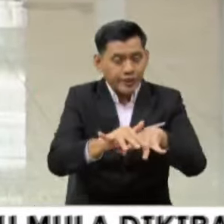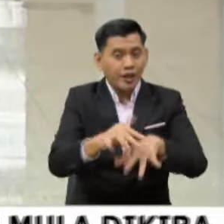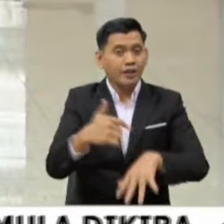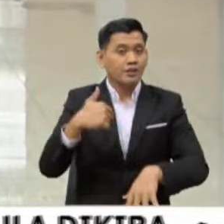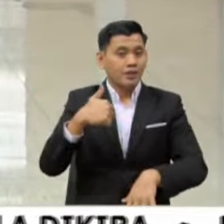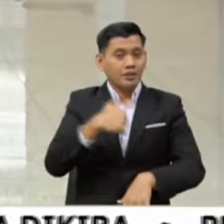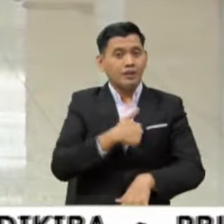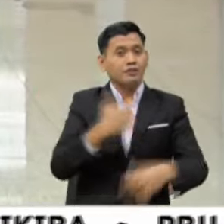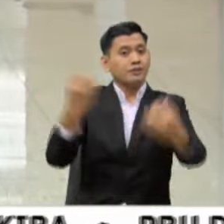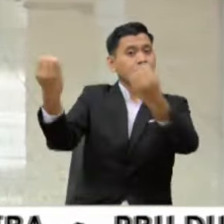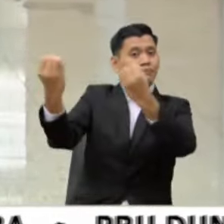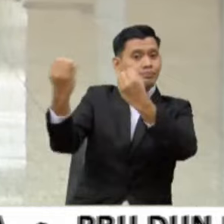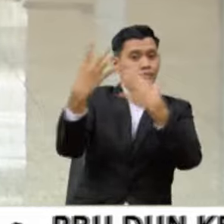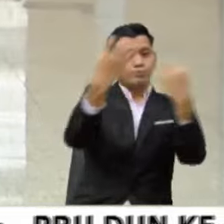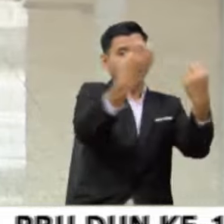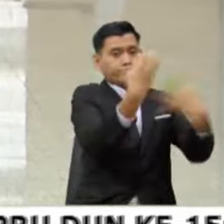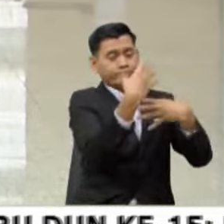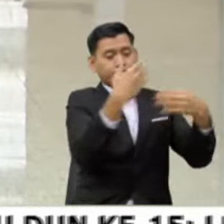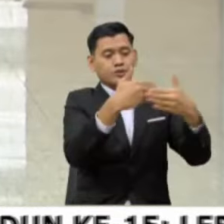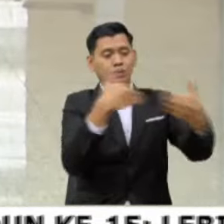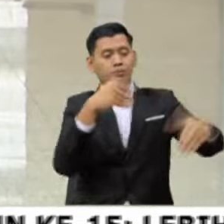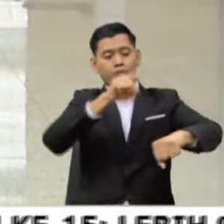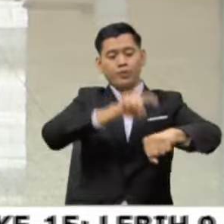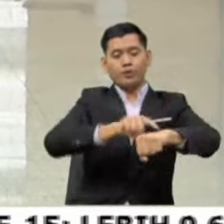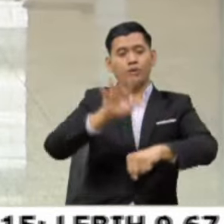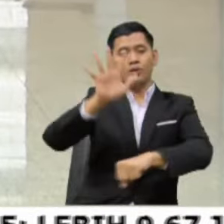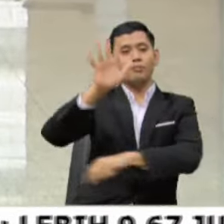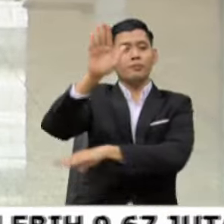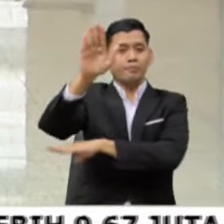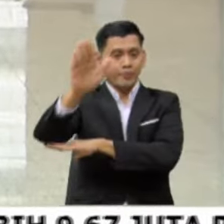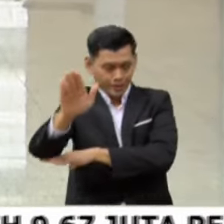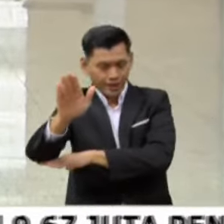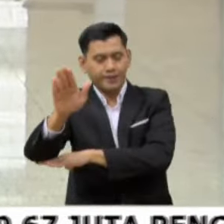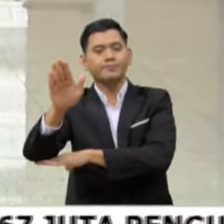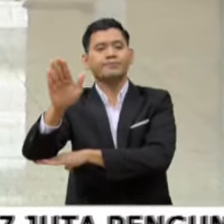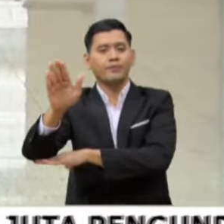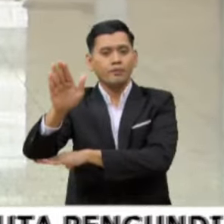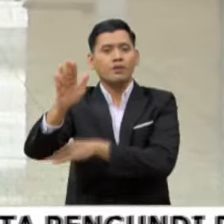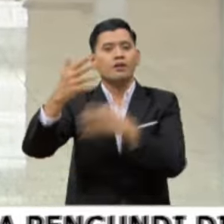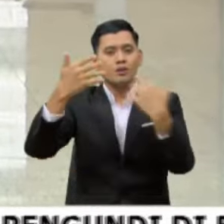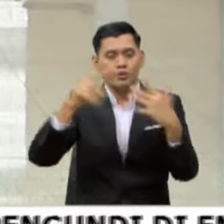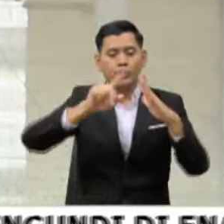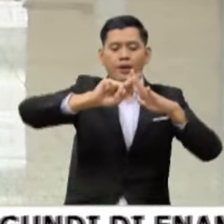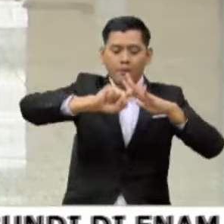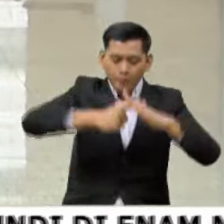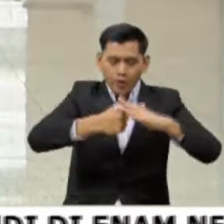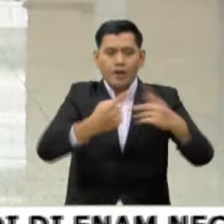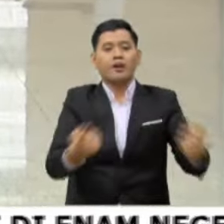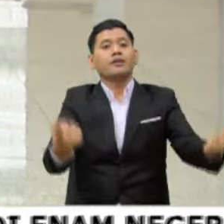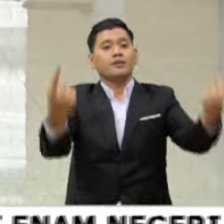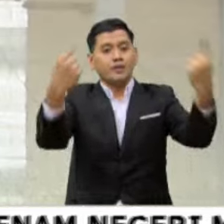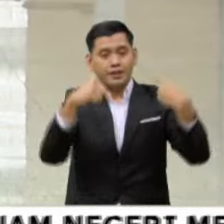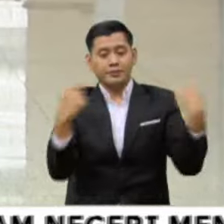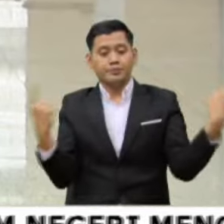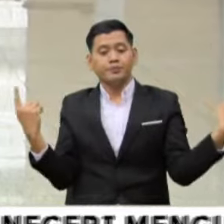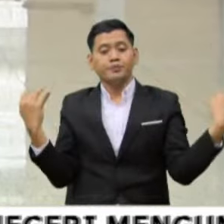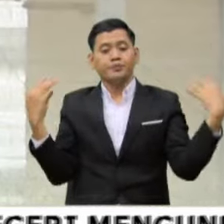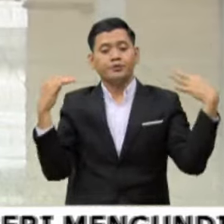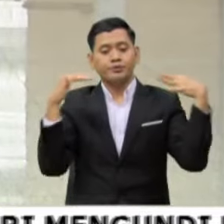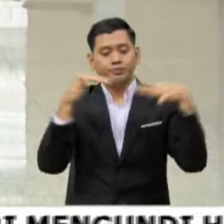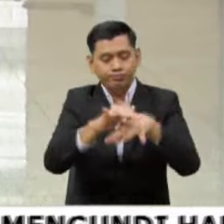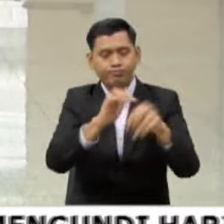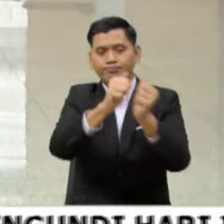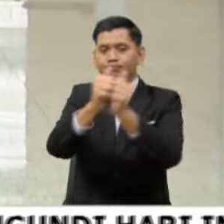dimaklumkan sebenarnya sebelum pukul 5 petang tadi lagi mereka sudah mula datang dan juga berkumpul untuk